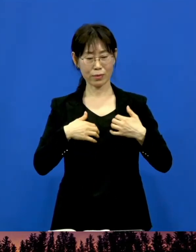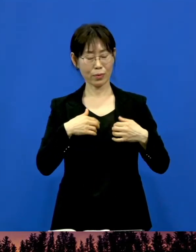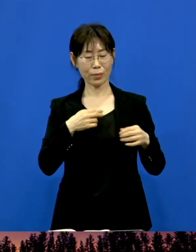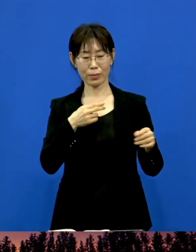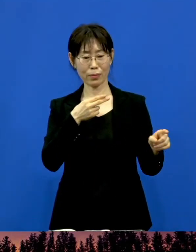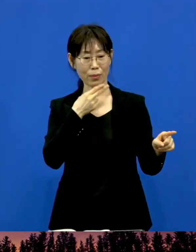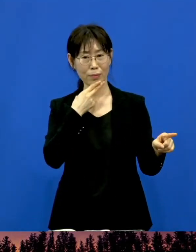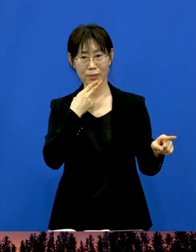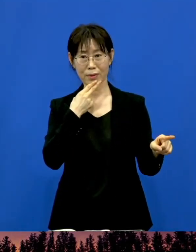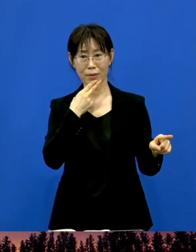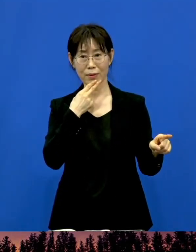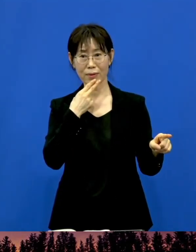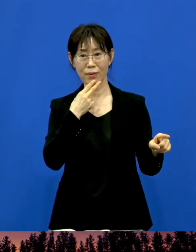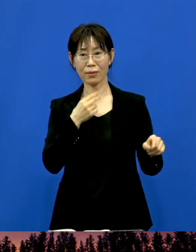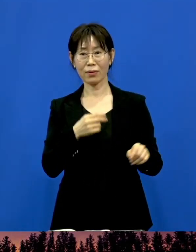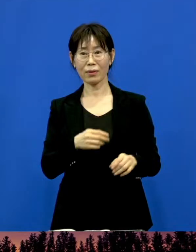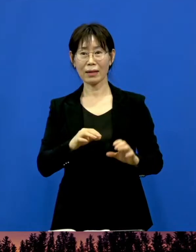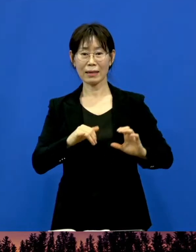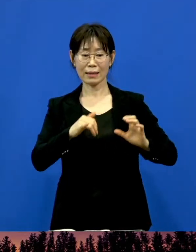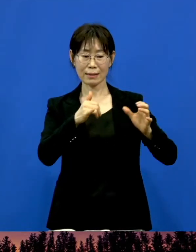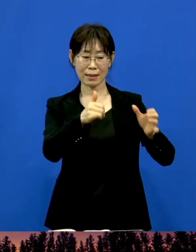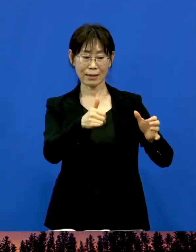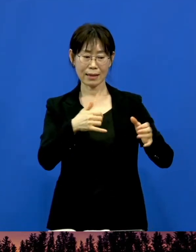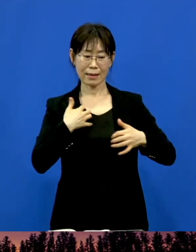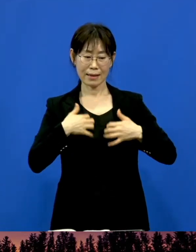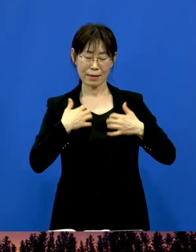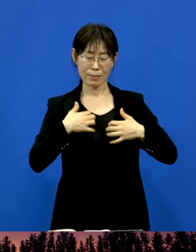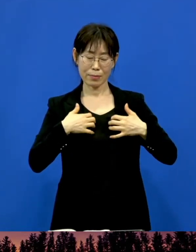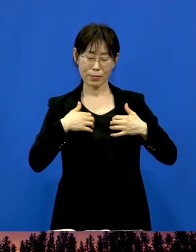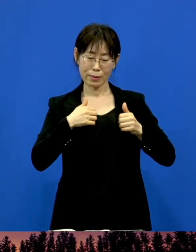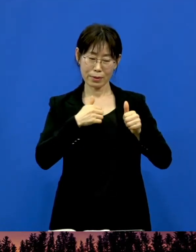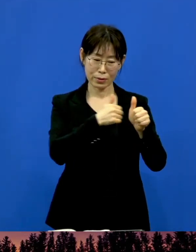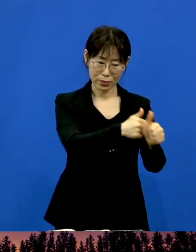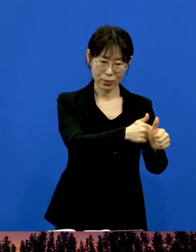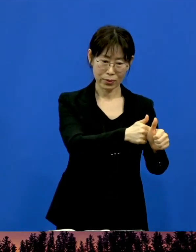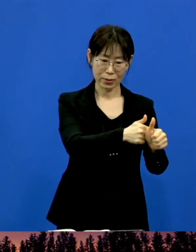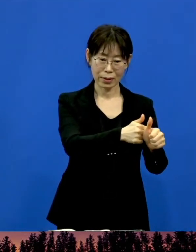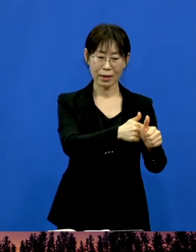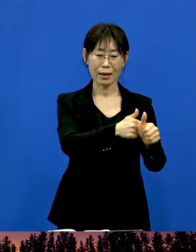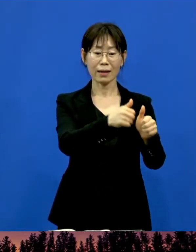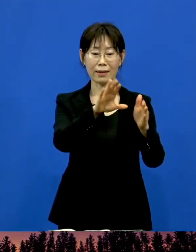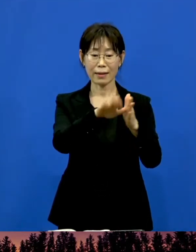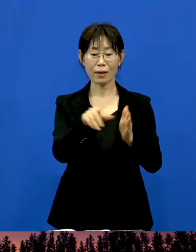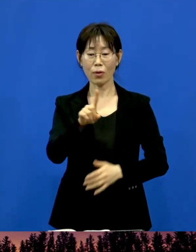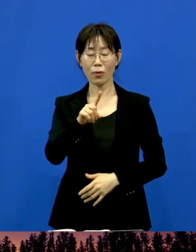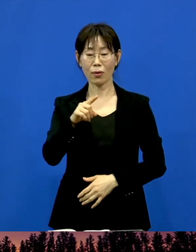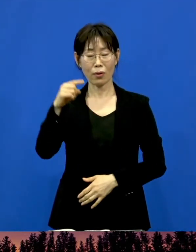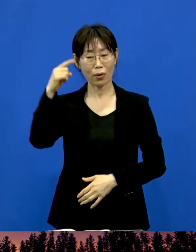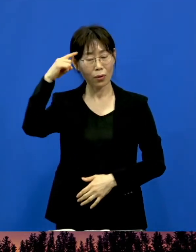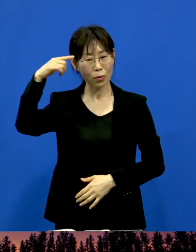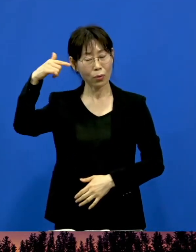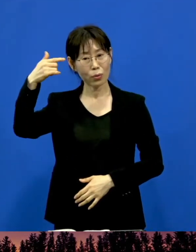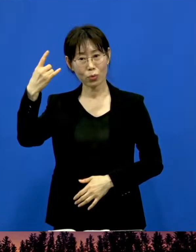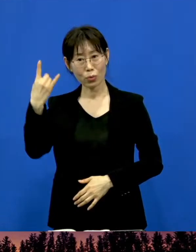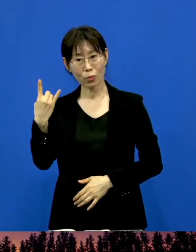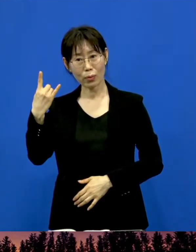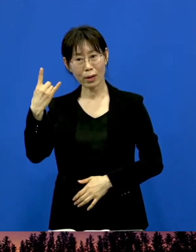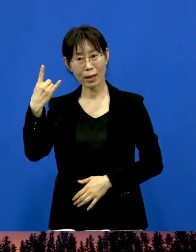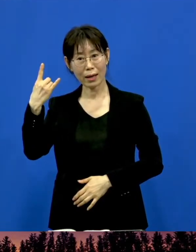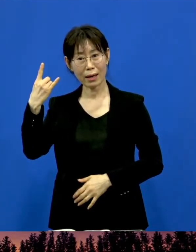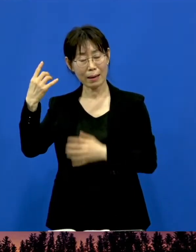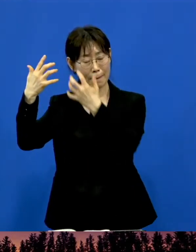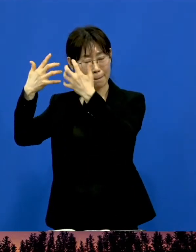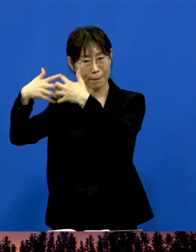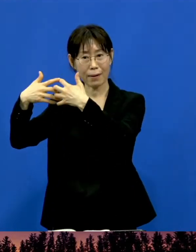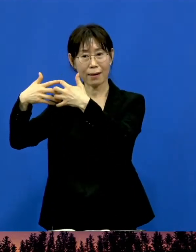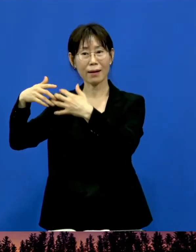그 잘못된 기쁨을 쫓다가 여러분, 오늘 뇌가 손상되는 거잖아요. 뇌가 손상되는. 지나친 자극을